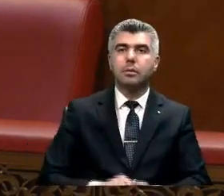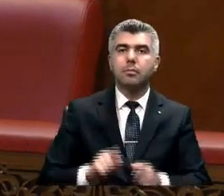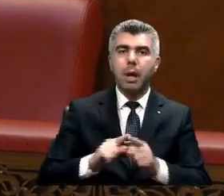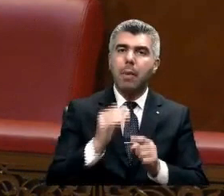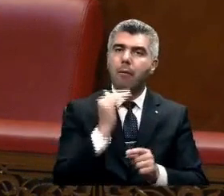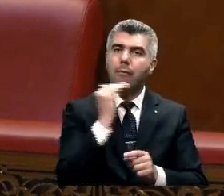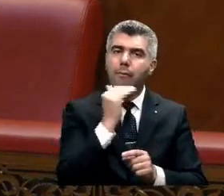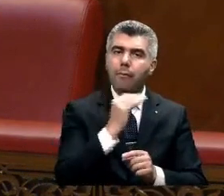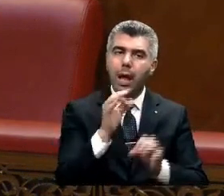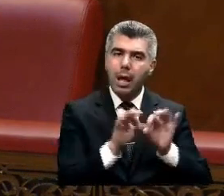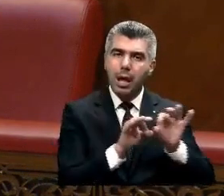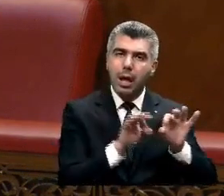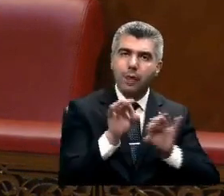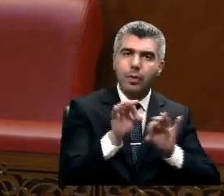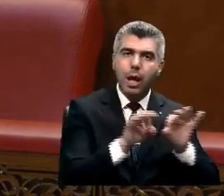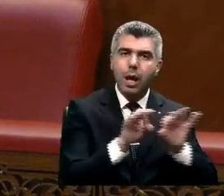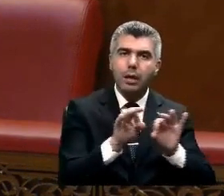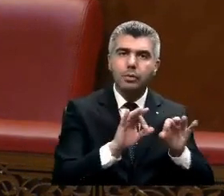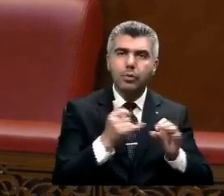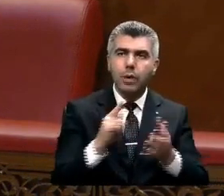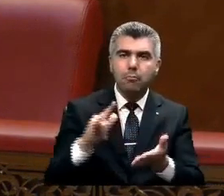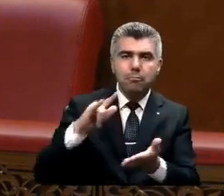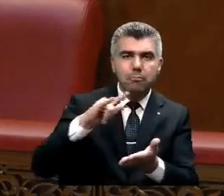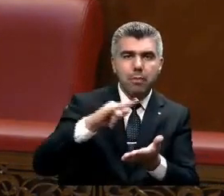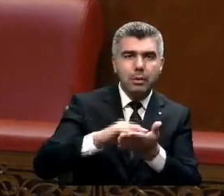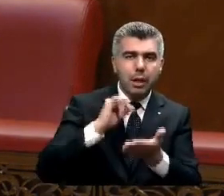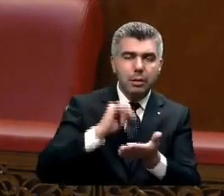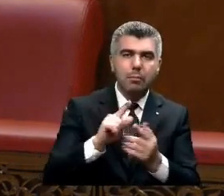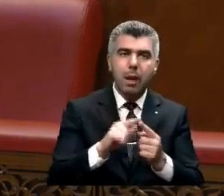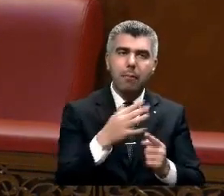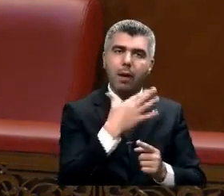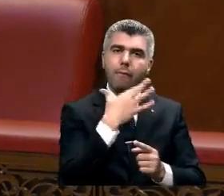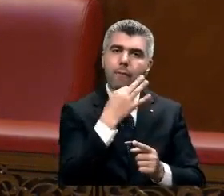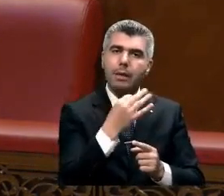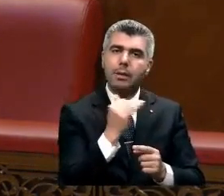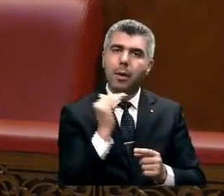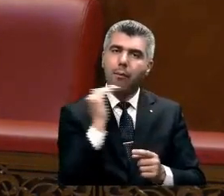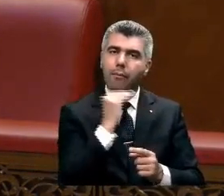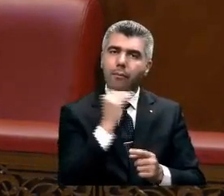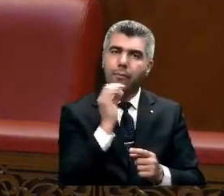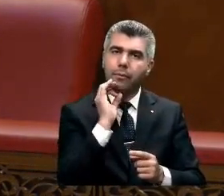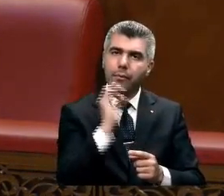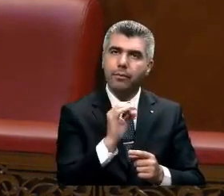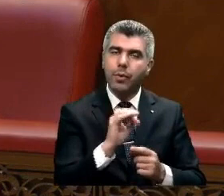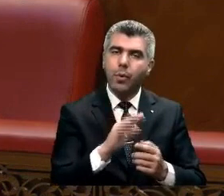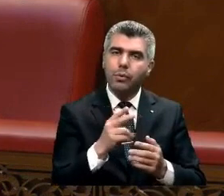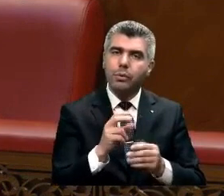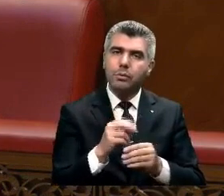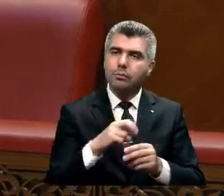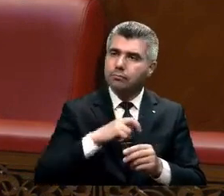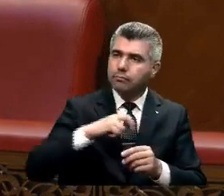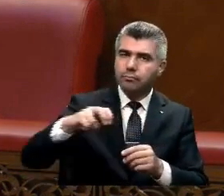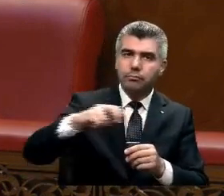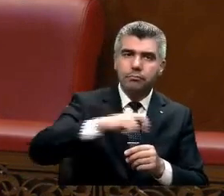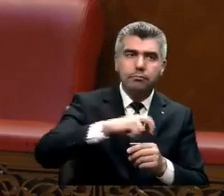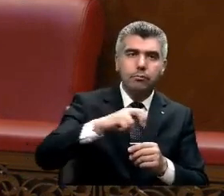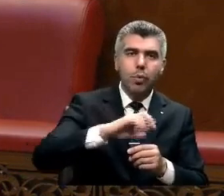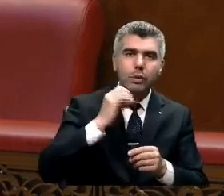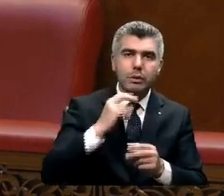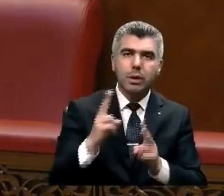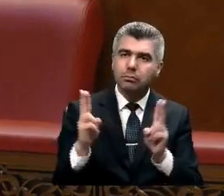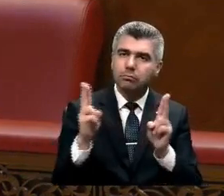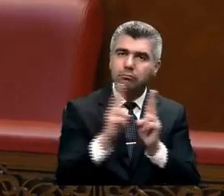بتسريع مختلف الاجراءات المطريه لضمان ثلاثه وسرعه تنقلهم داخل المطارات